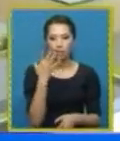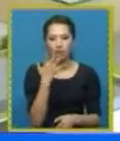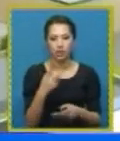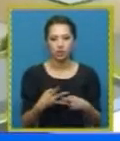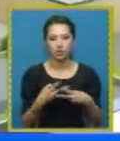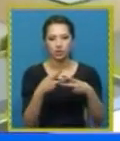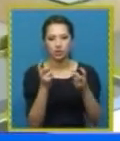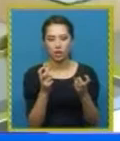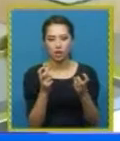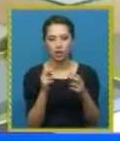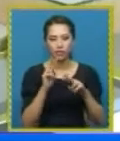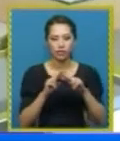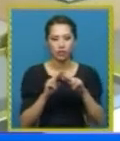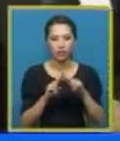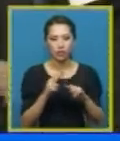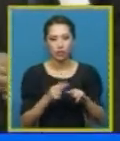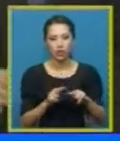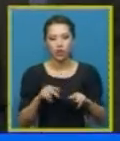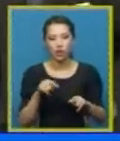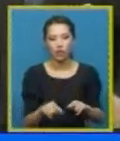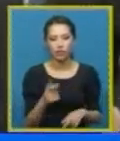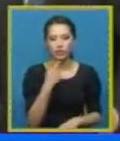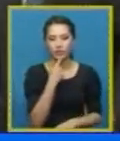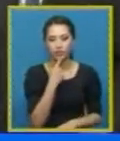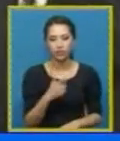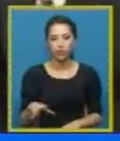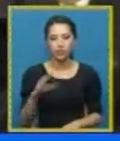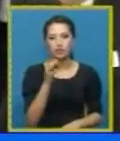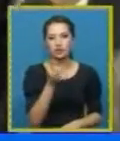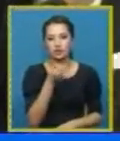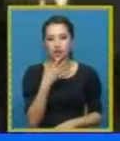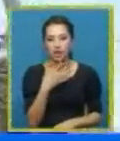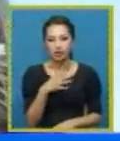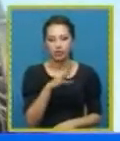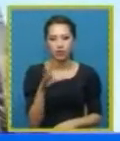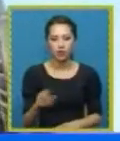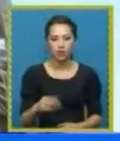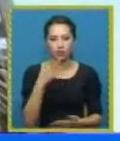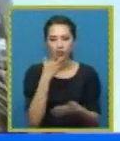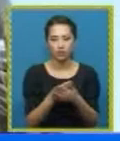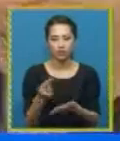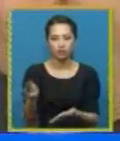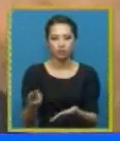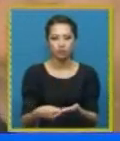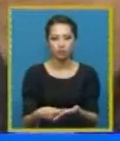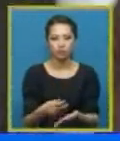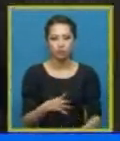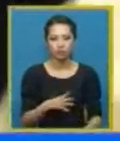үйін аралап көрді. Соңғы үлгіде салынған ғимараттың жұмысына оң бағасын берген елбасы өз қолтаңбасын қалдырды.